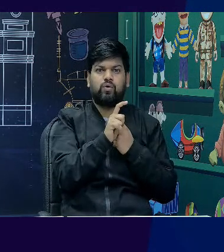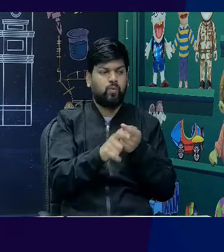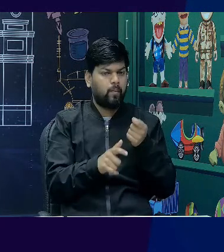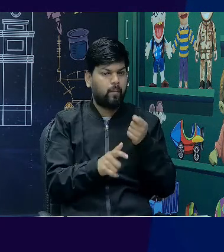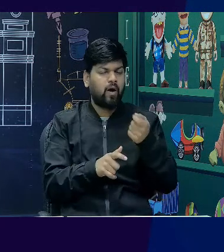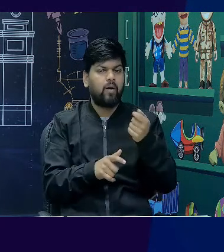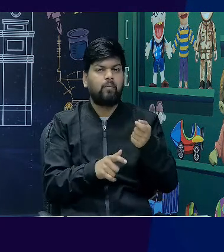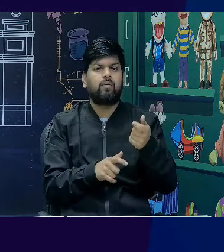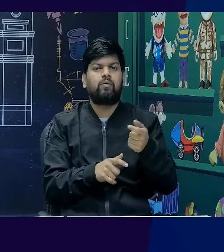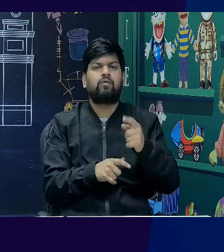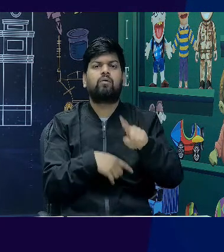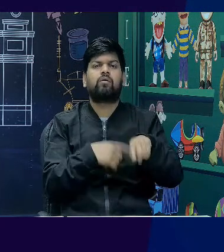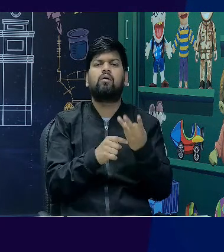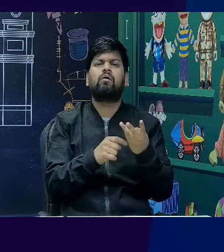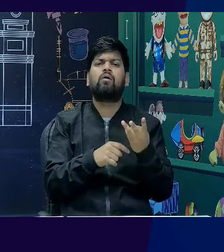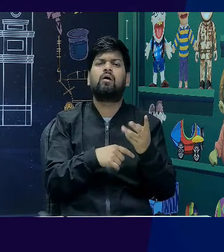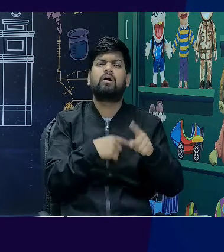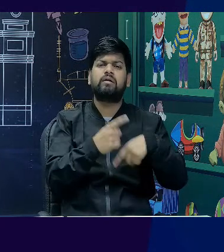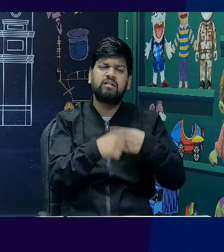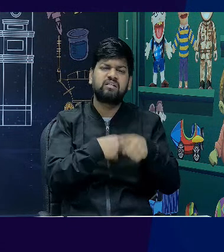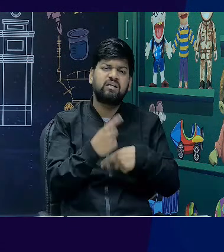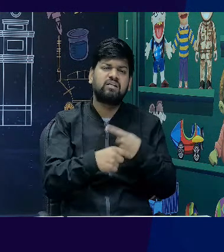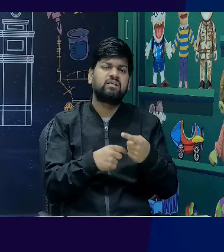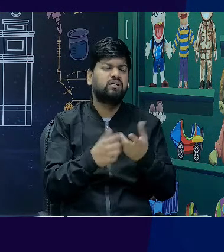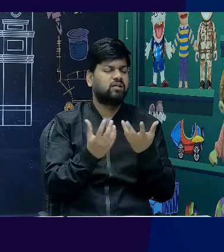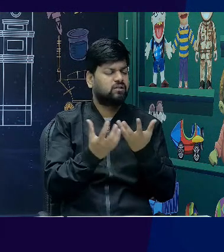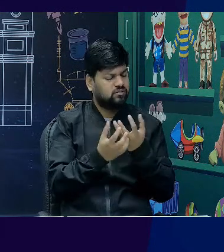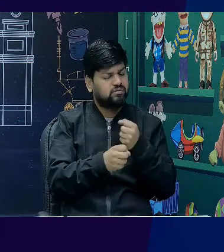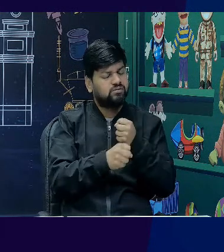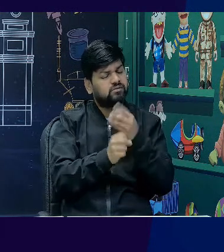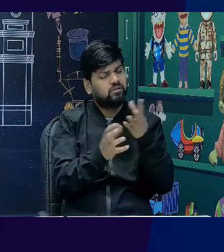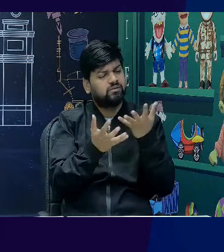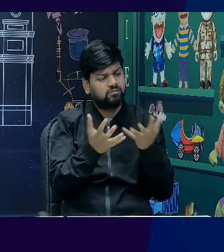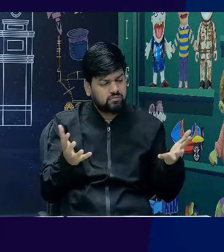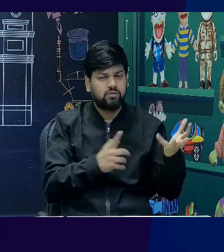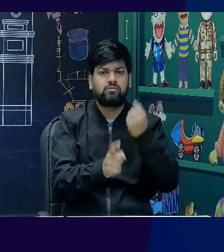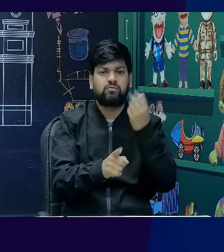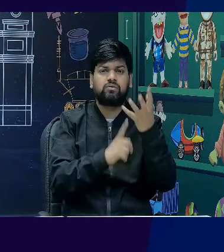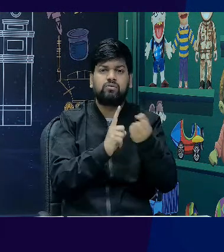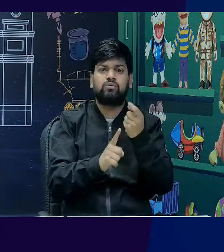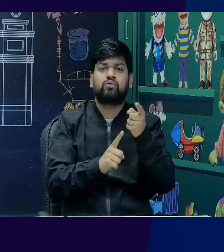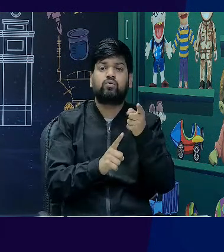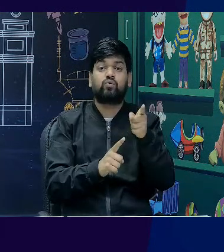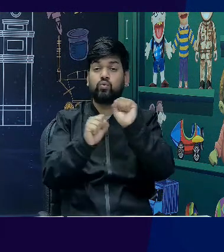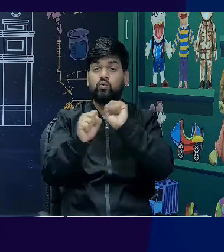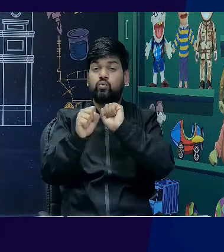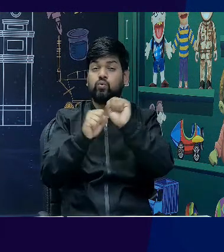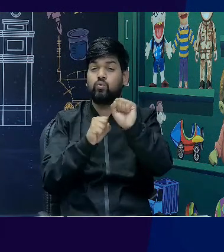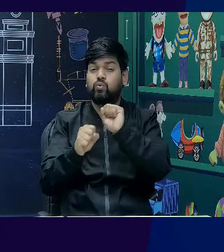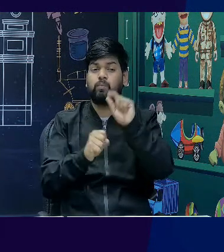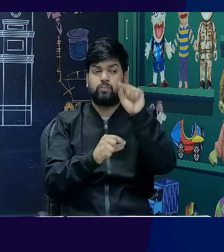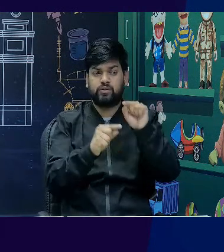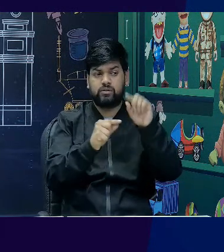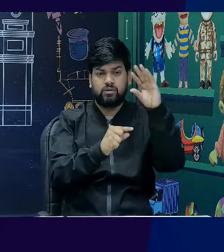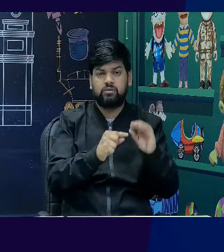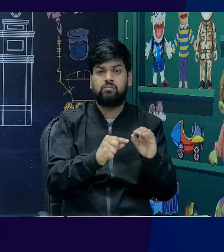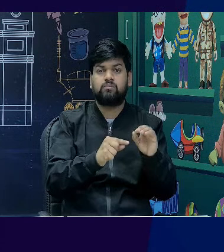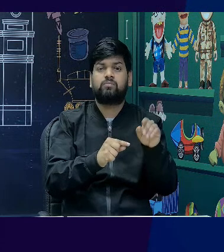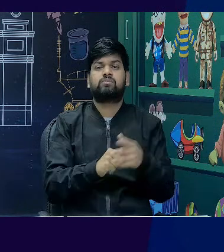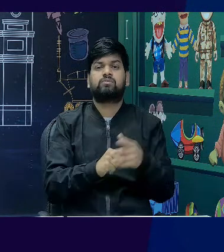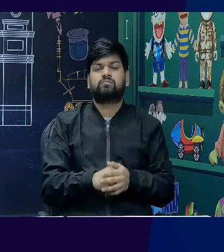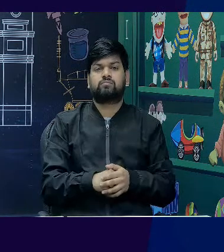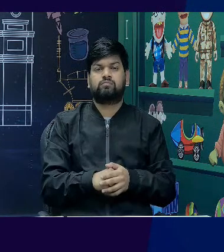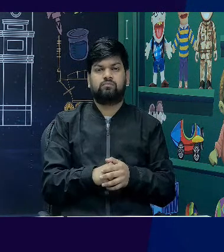expenditure आपके asset क्रिएट करता है या लाइबिलिटी कम करता है. सो इन्वेस्टमेंट इन शेयर्स, रीपेमेंट ऑफ